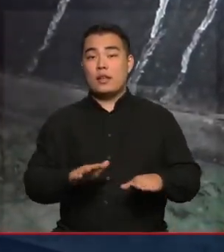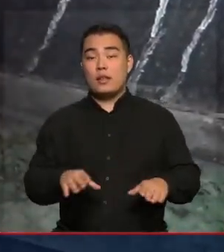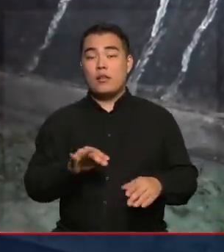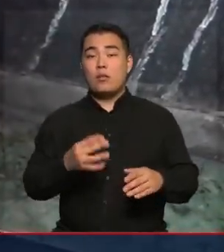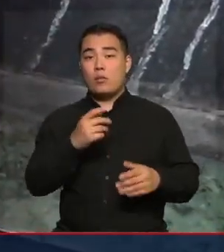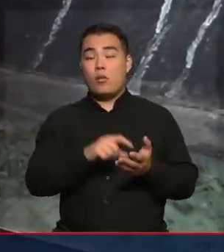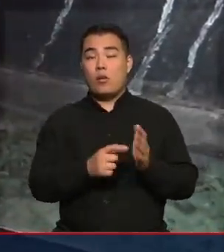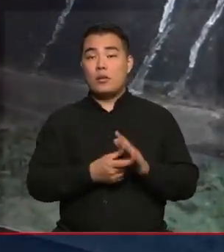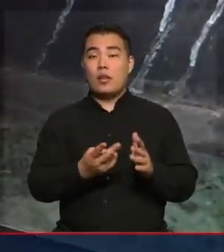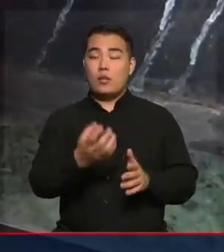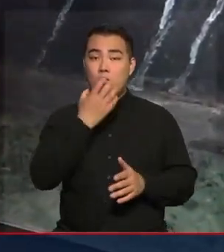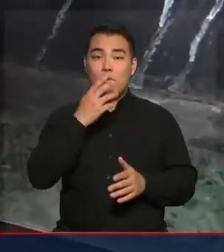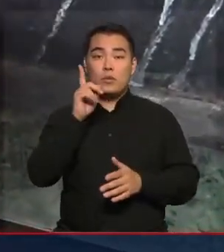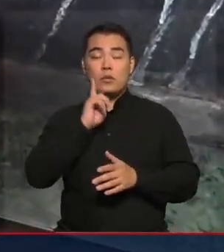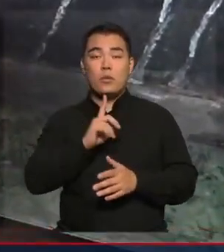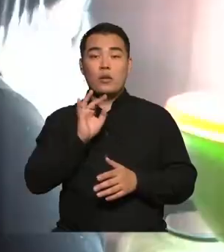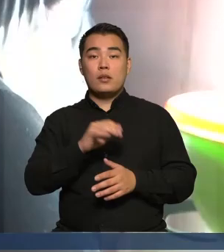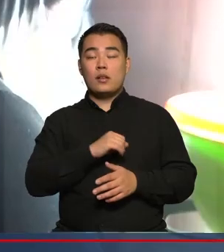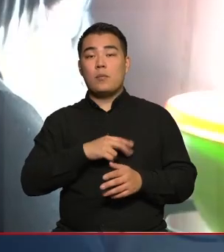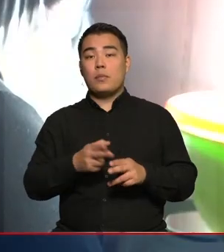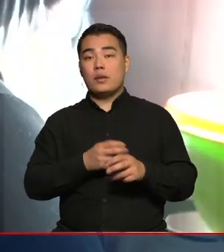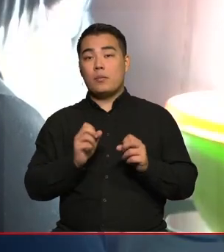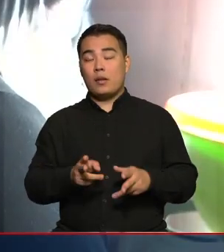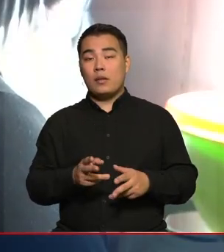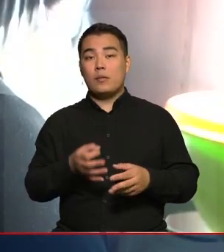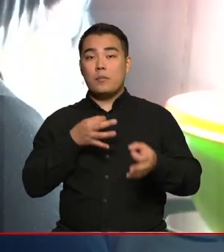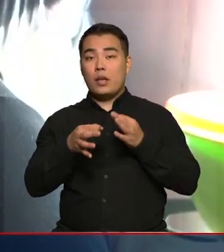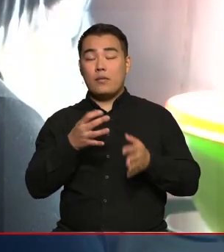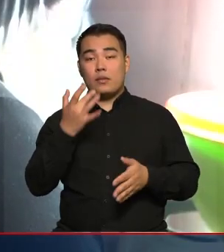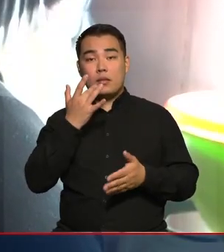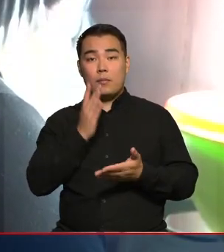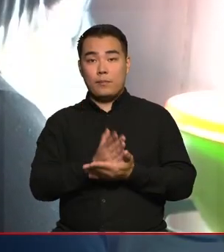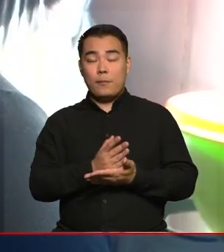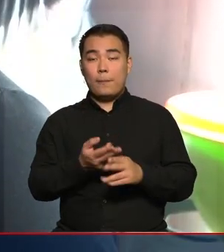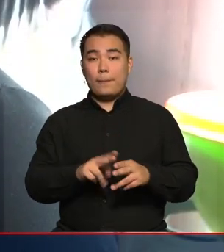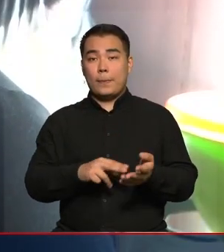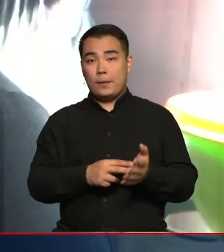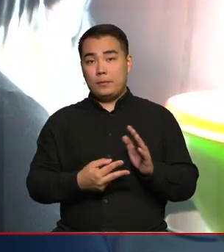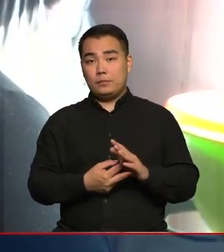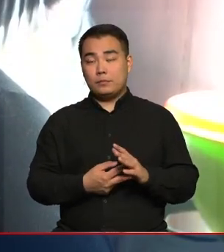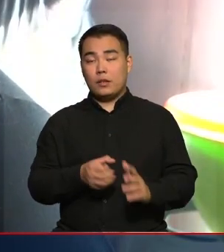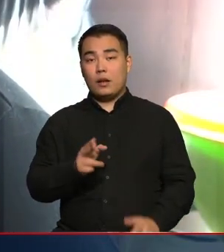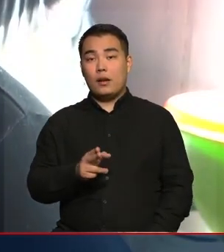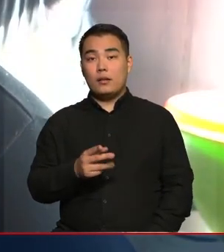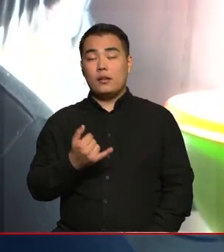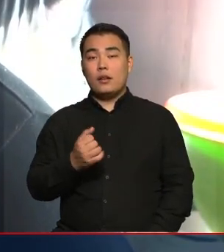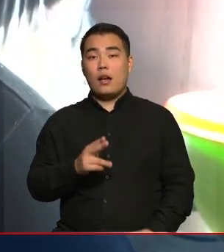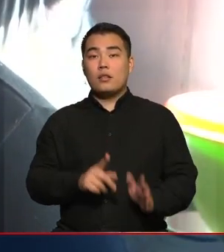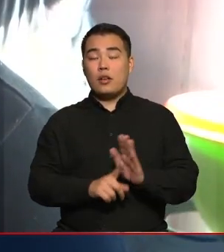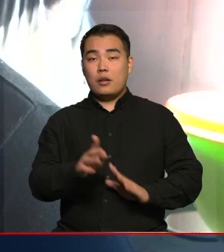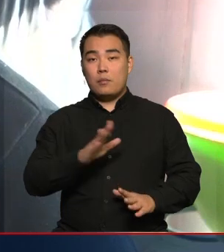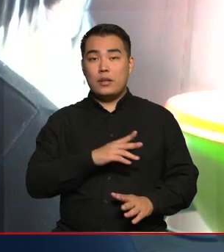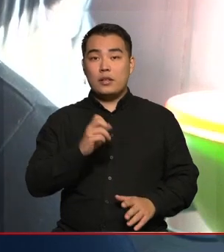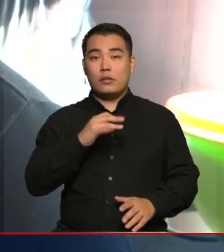быть уютно, тепло, а главное, безопасно. Беседы постоянно проходят в этом доме. Как бы вот только как начался